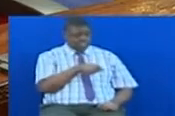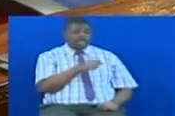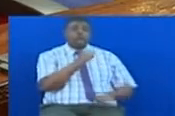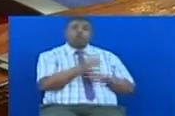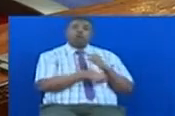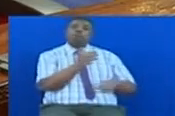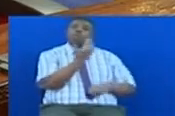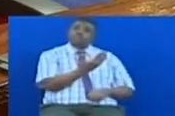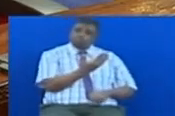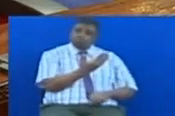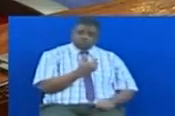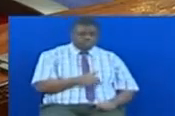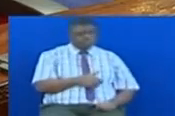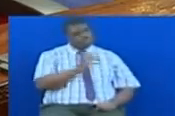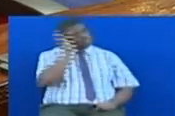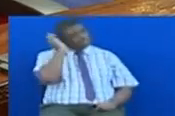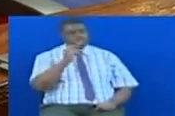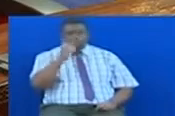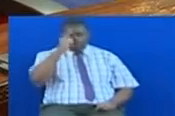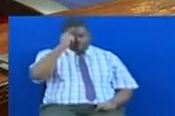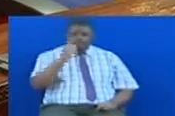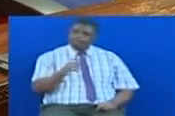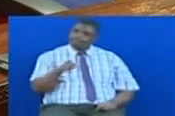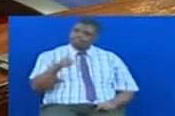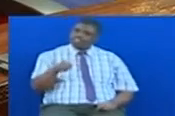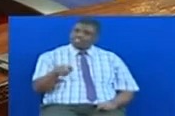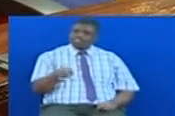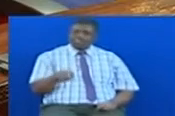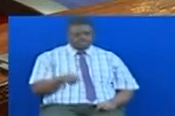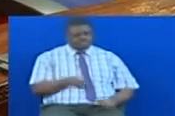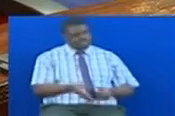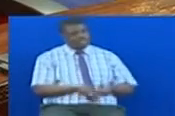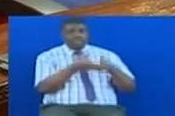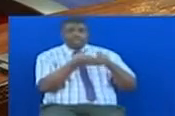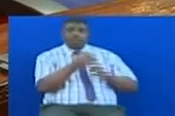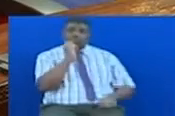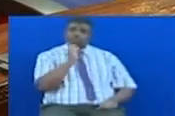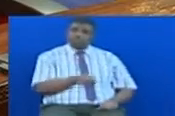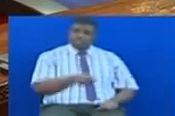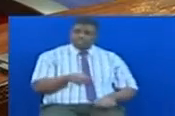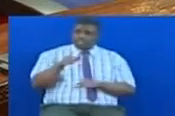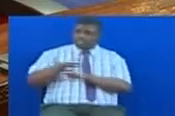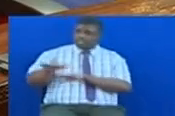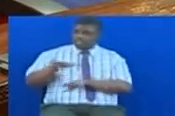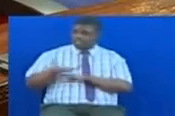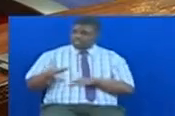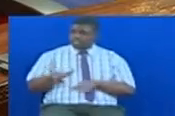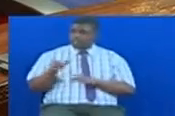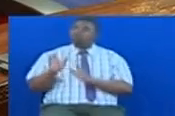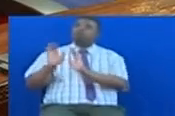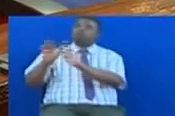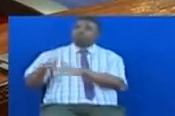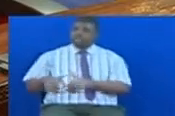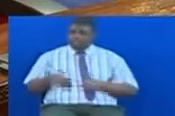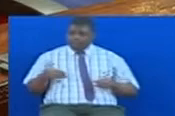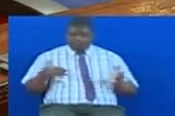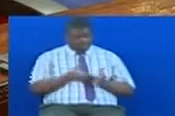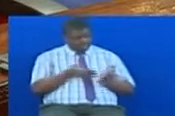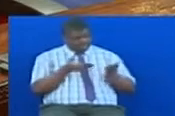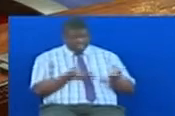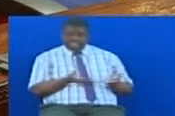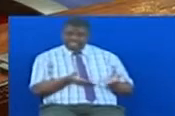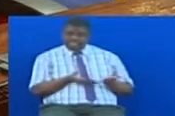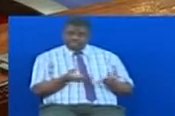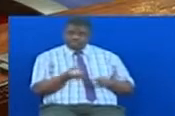Magufuli, serikali iliyojaa uaminifu, mheshimiwa naibu spika, naomba niliambie bunge lako tukufu, mpaka sasa hivi